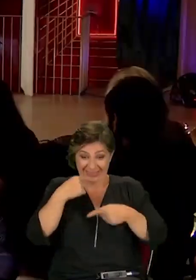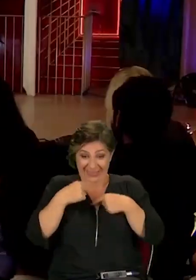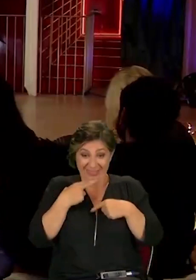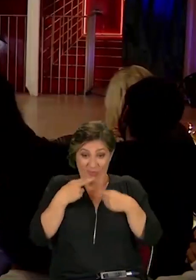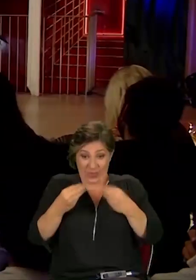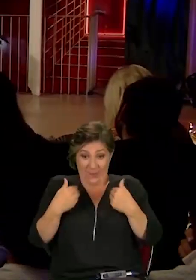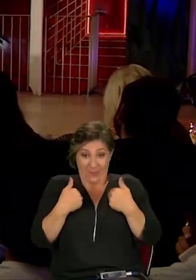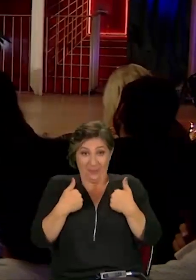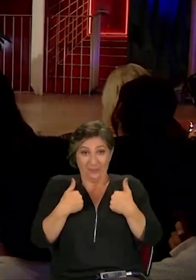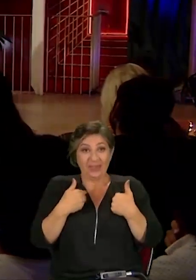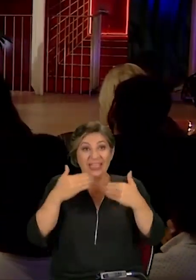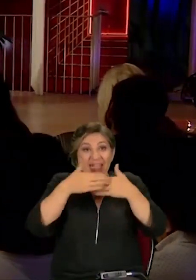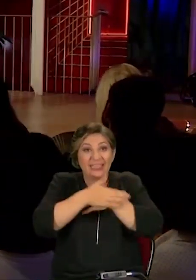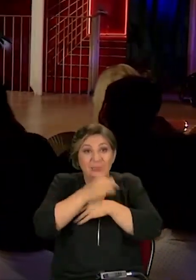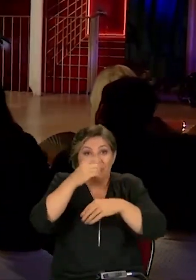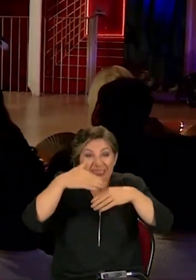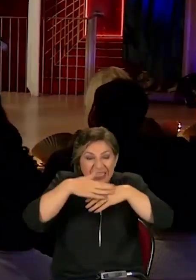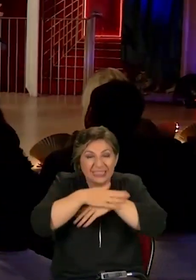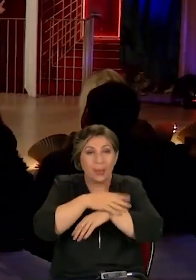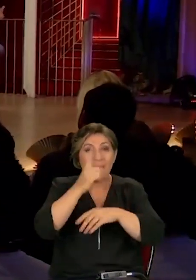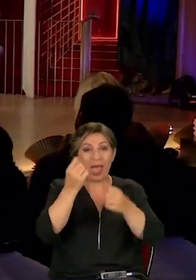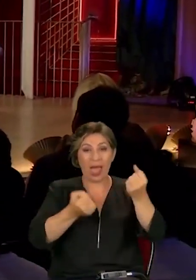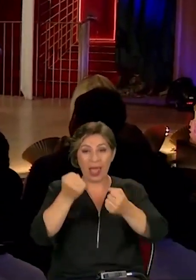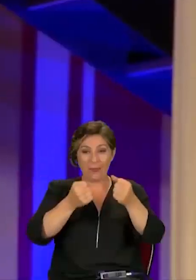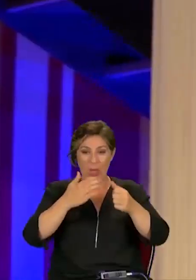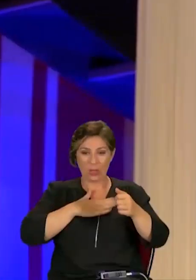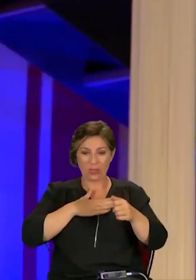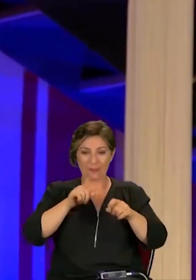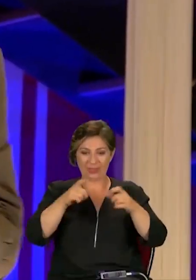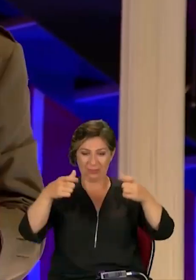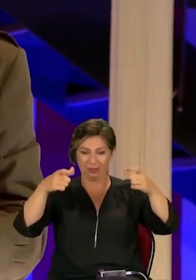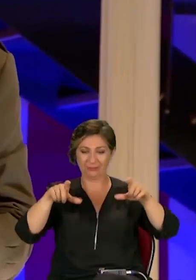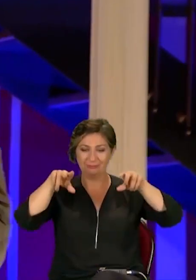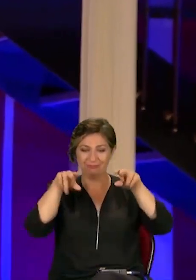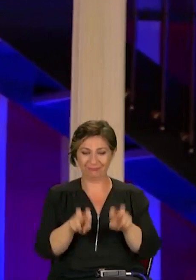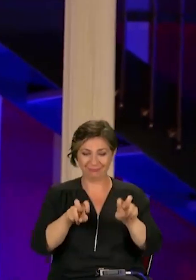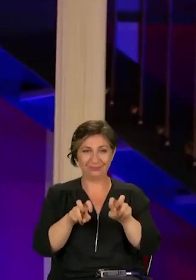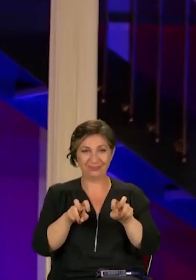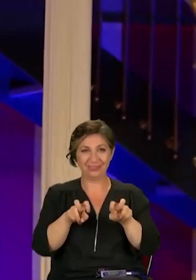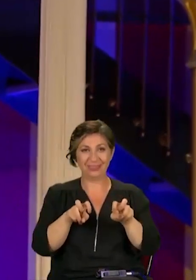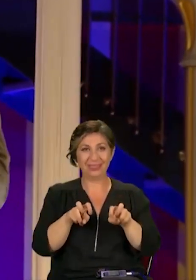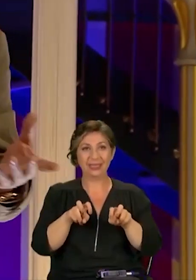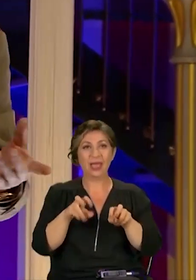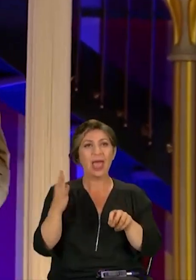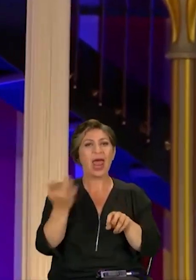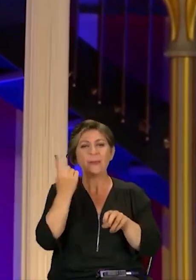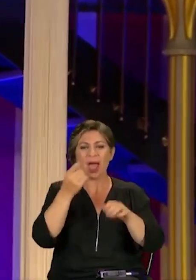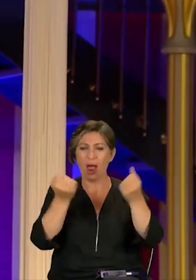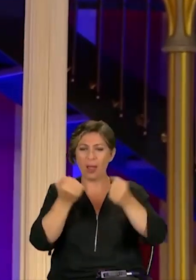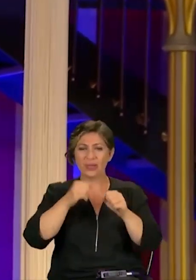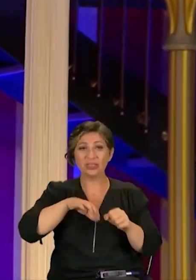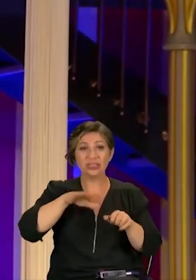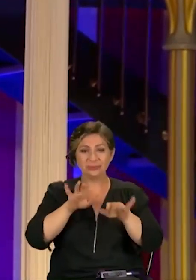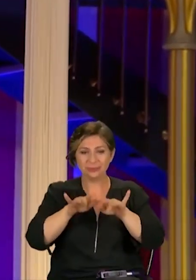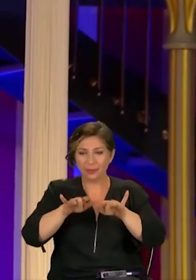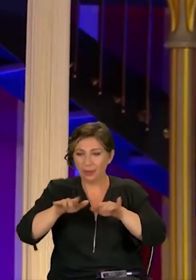ben bir kadın olsam gecenin bir saatinde bir arabanın önüne bir tabure koyup herhangi bir arabayı